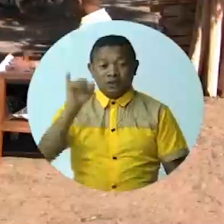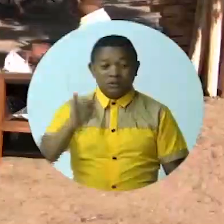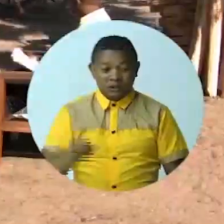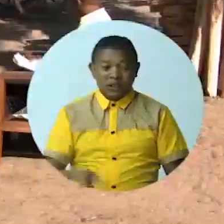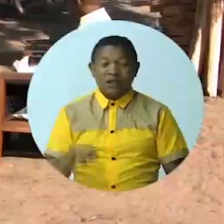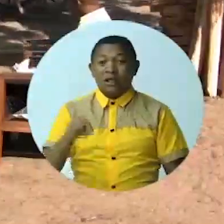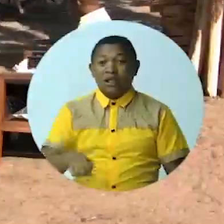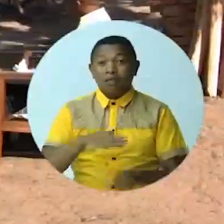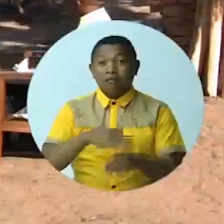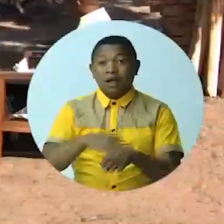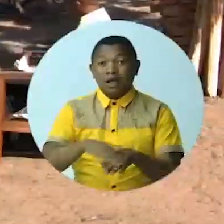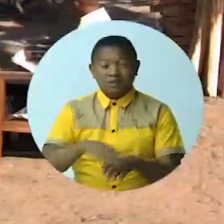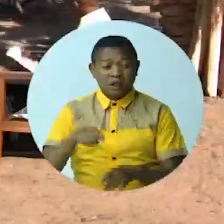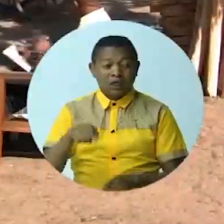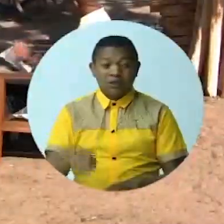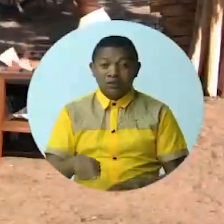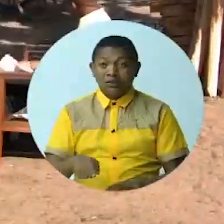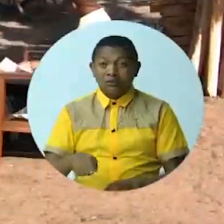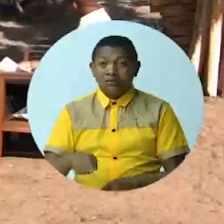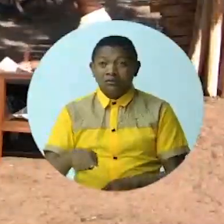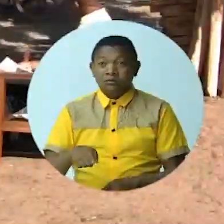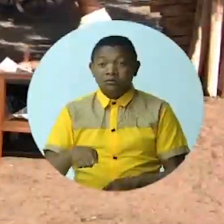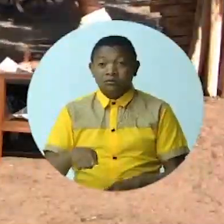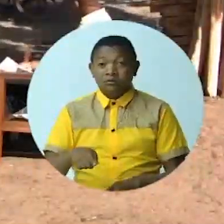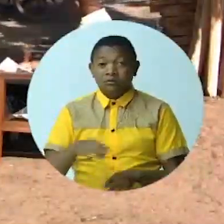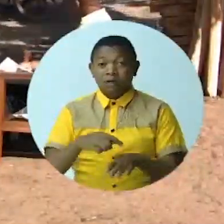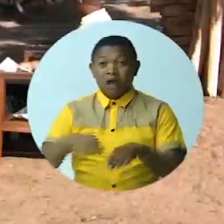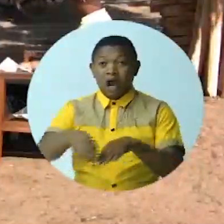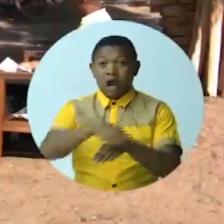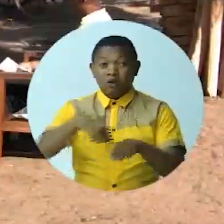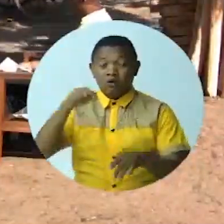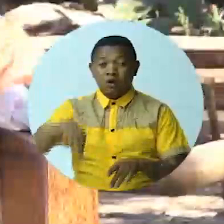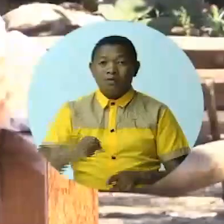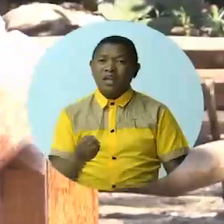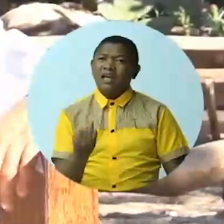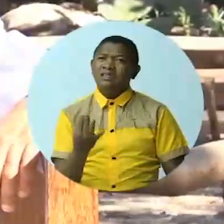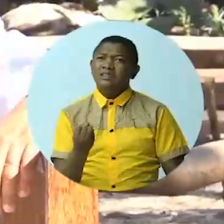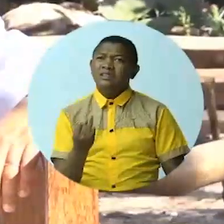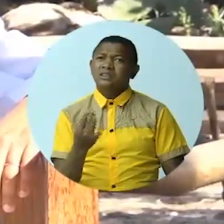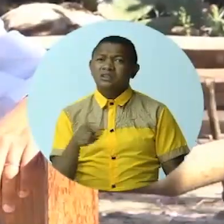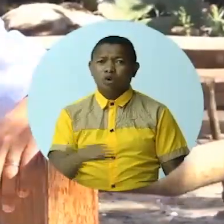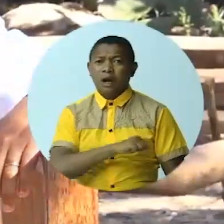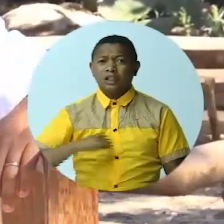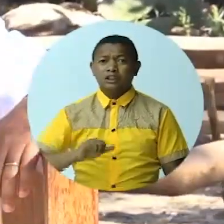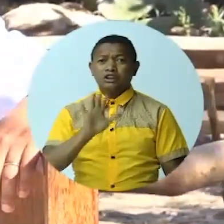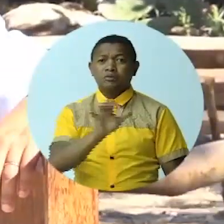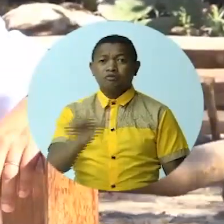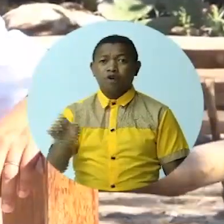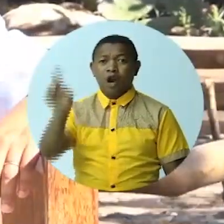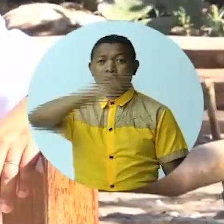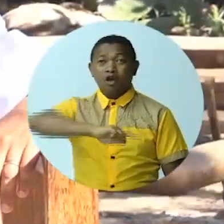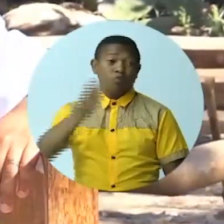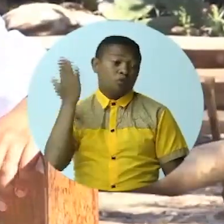no resahana dia ny antotanisa eo ampelatanana ankehitriny tao anatin'izay 5 ambin'ny folo andro zay a